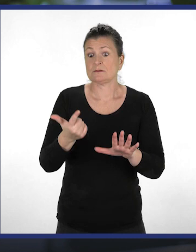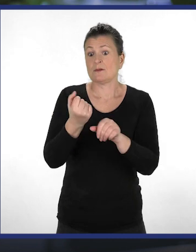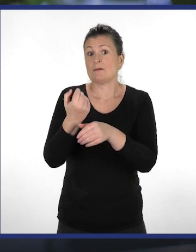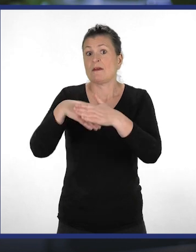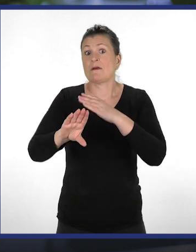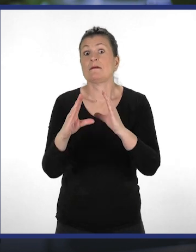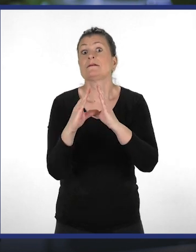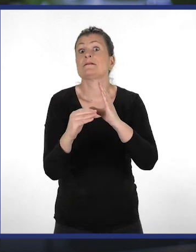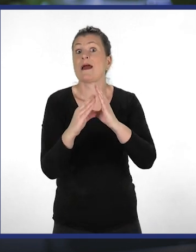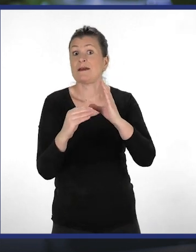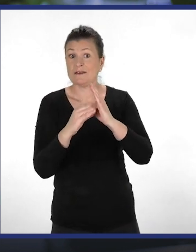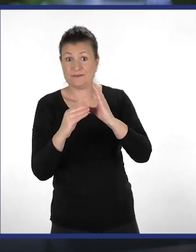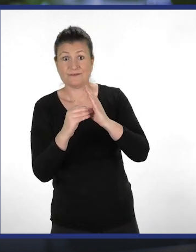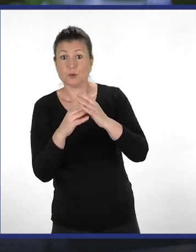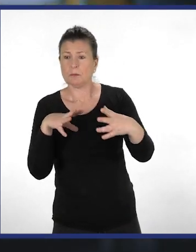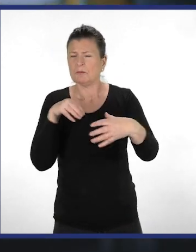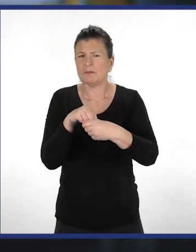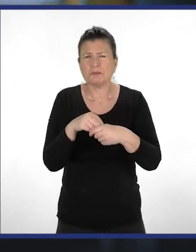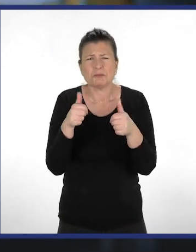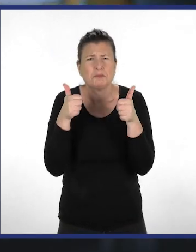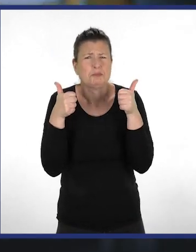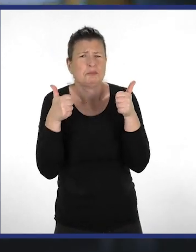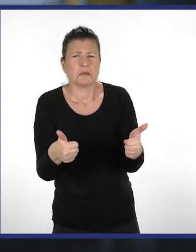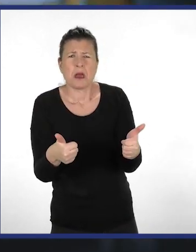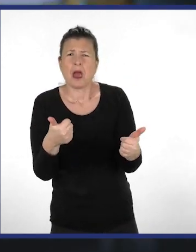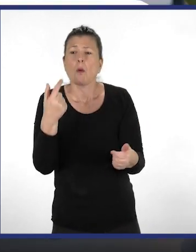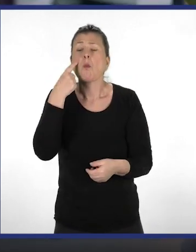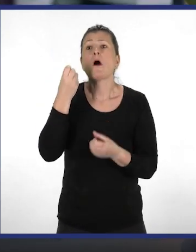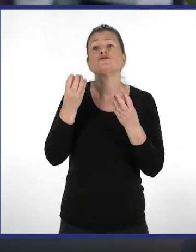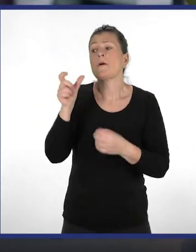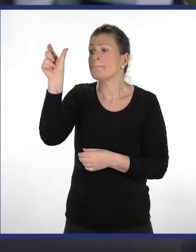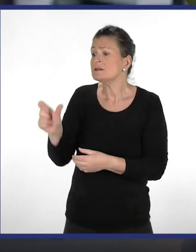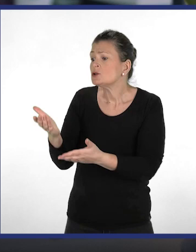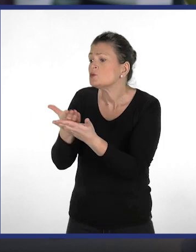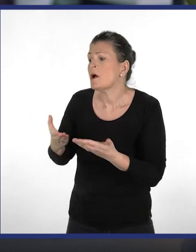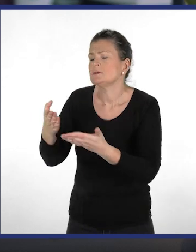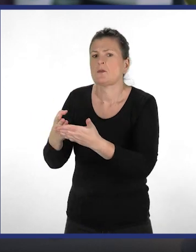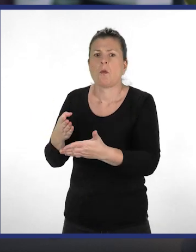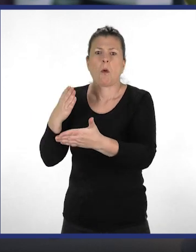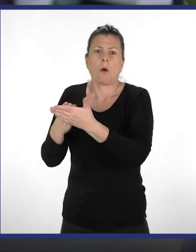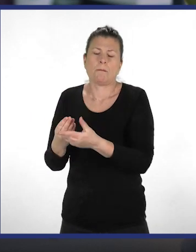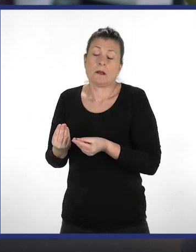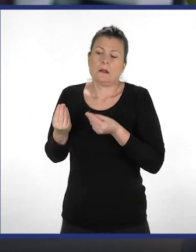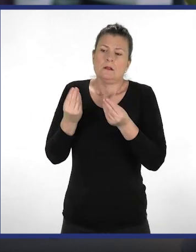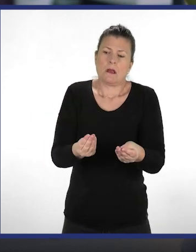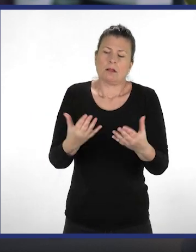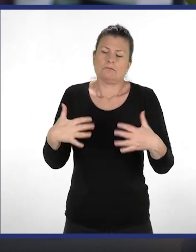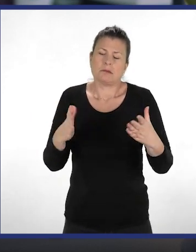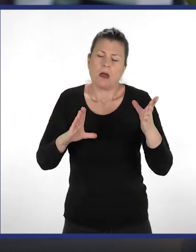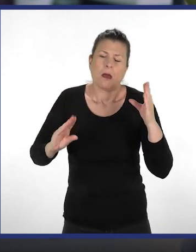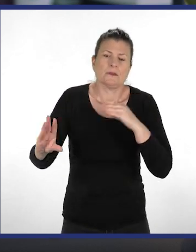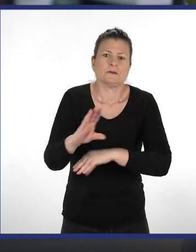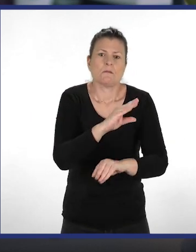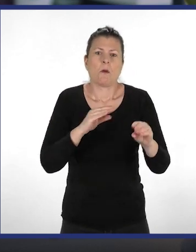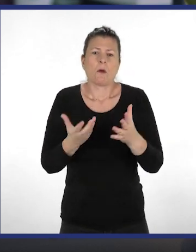Ça fait 7 ans bientôt que je suis chez Carrefour et mon intégration s'est très bien passée. On croit souvent à tort qu'accueillir une personne en situation de handicap,